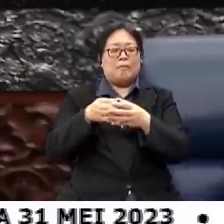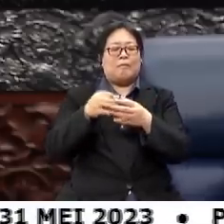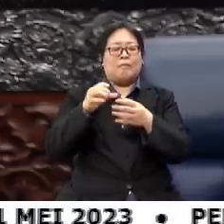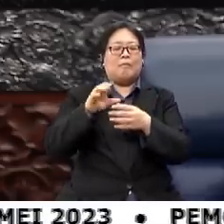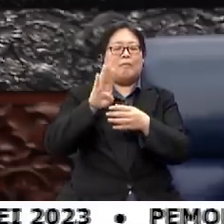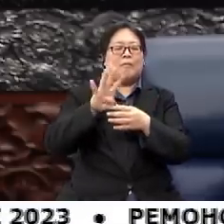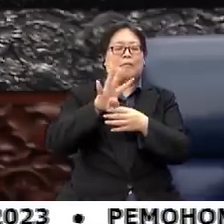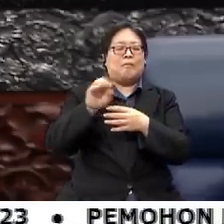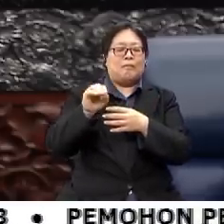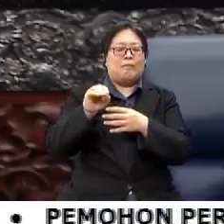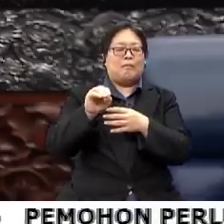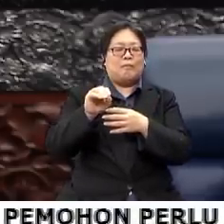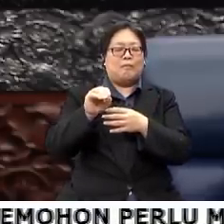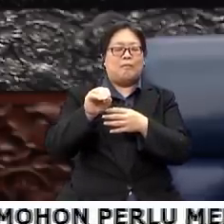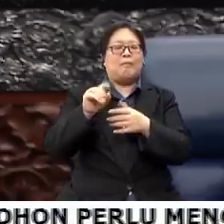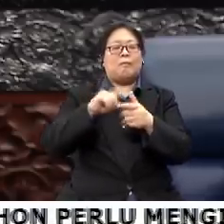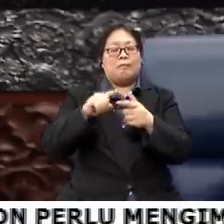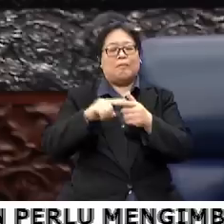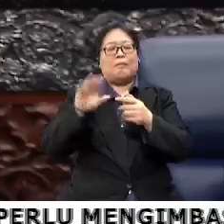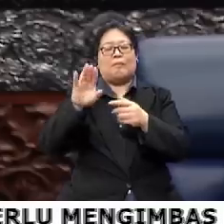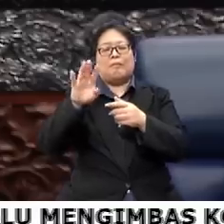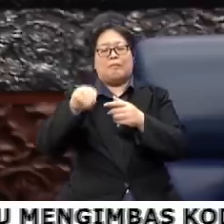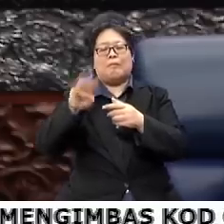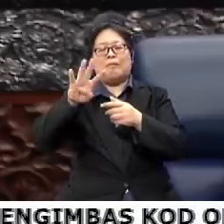dalam kumpulan M40 sebelum ini juga